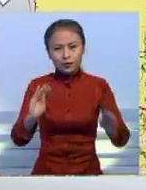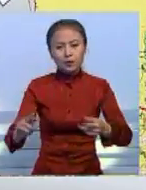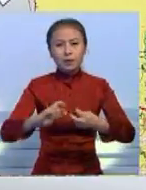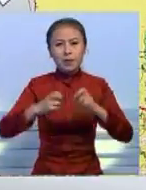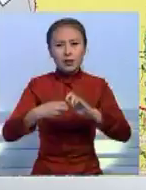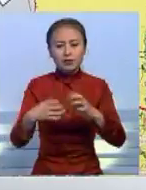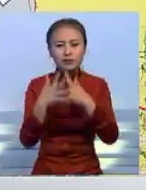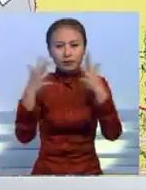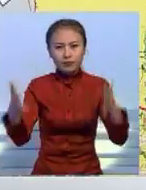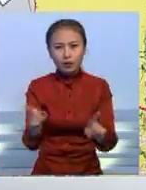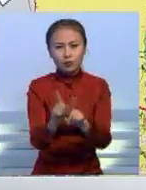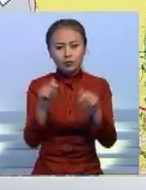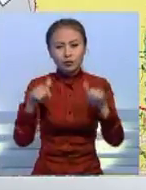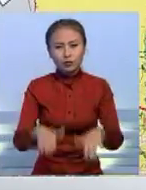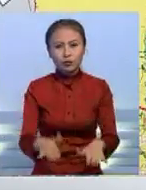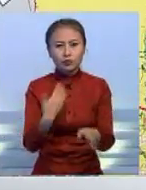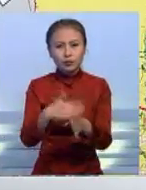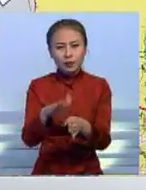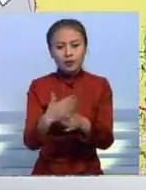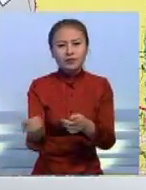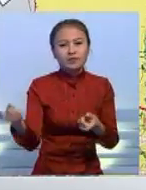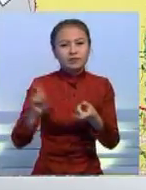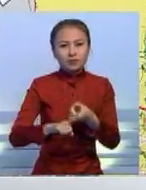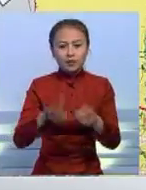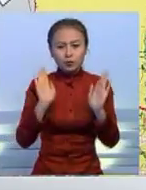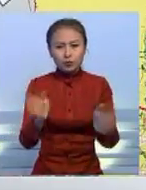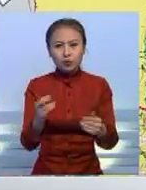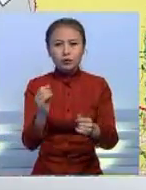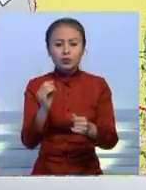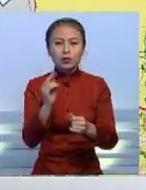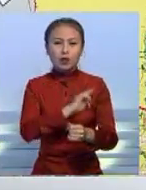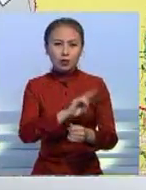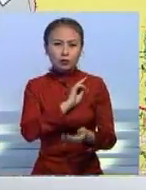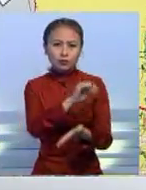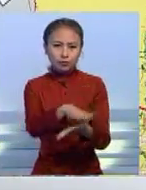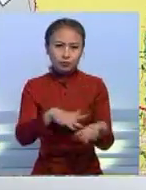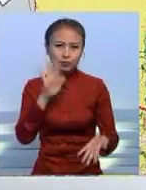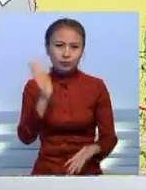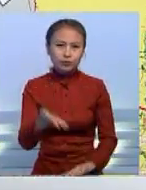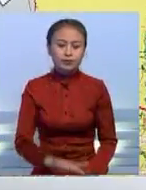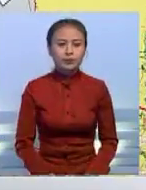мәселе, сол мәселе шешімін табуына байланысты тағы да бұндай жұмыстар жалғасын табатын болады.